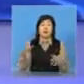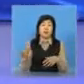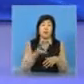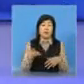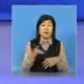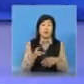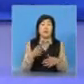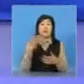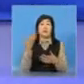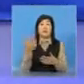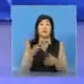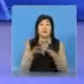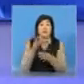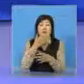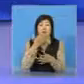қалалық ауруханасы.